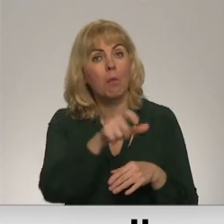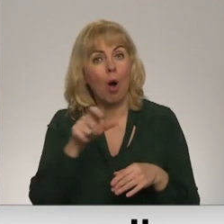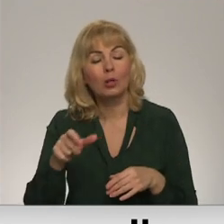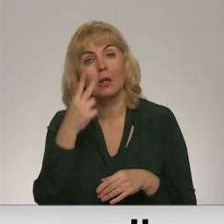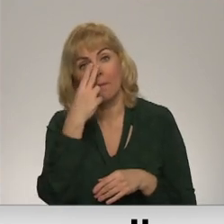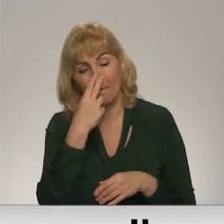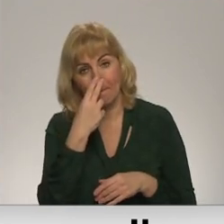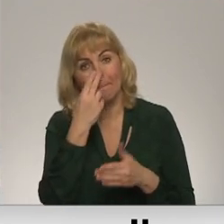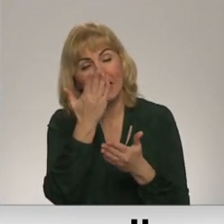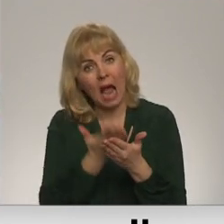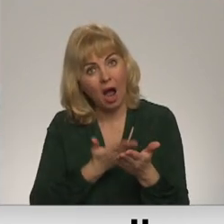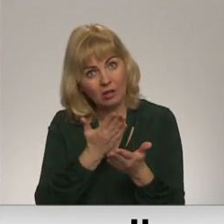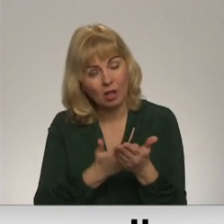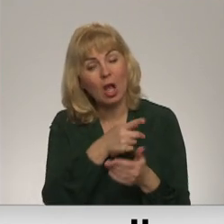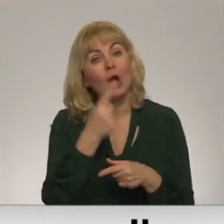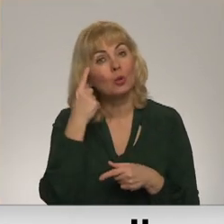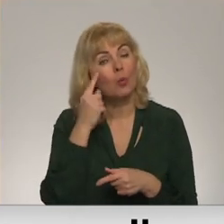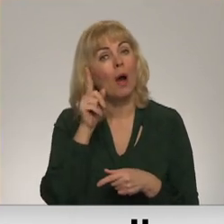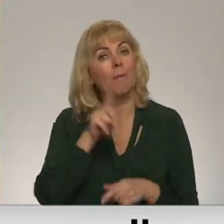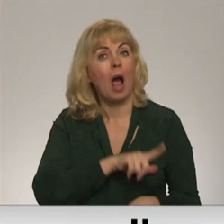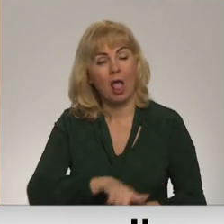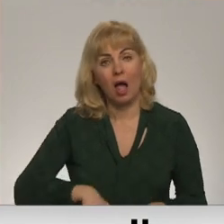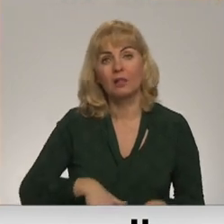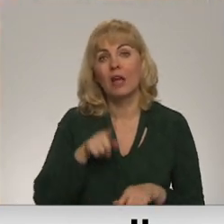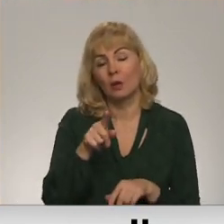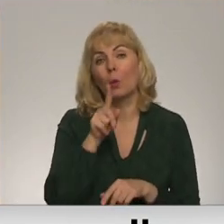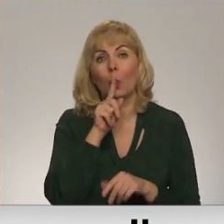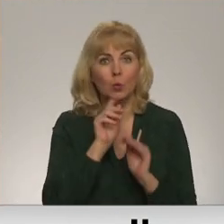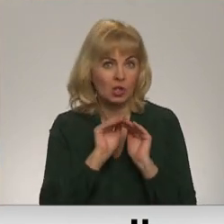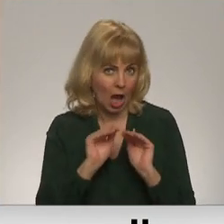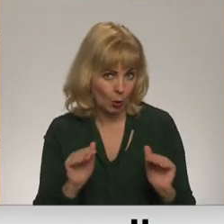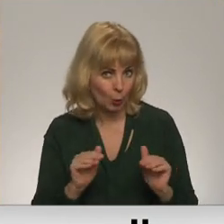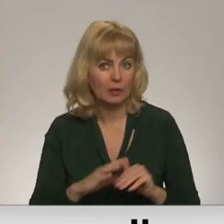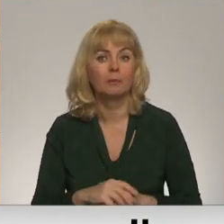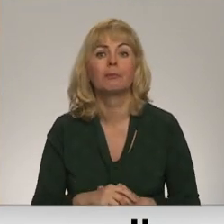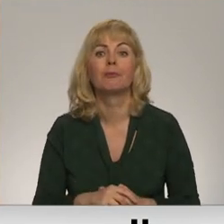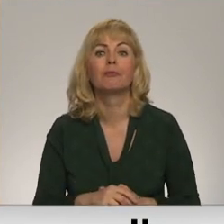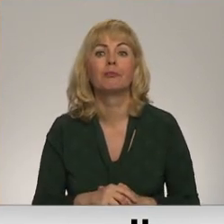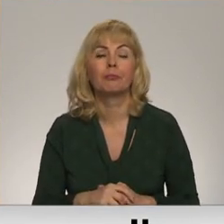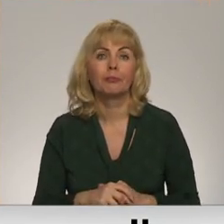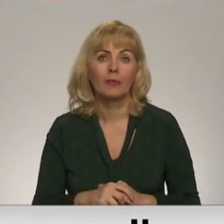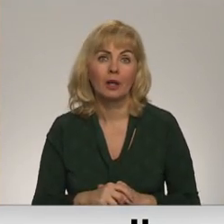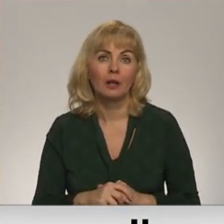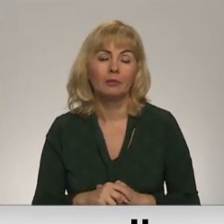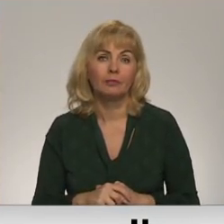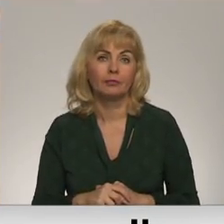to, ka viņi domā par Latviju klusējot. Jā! Jā!